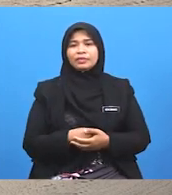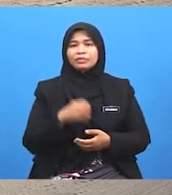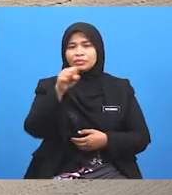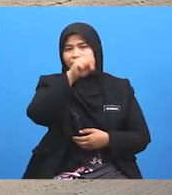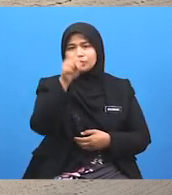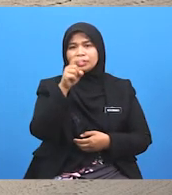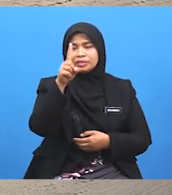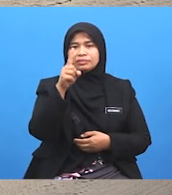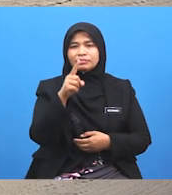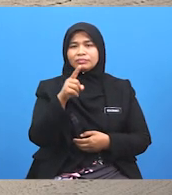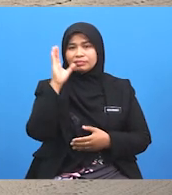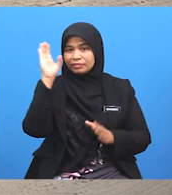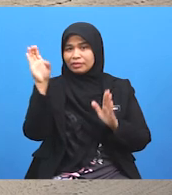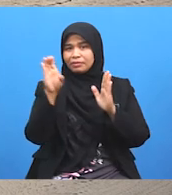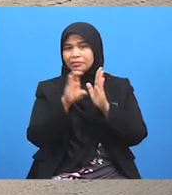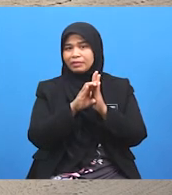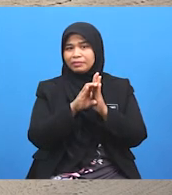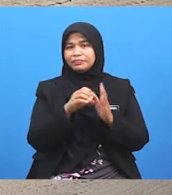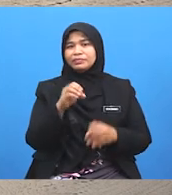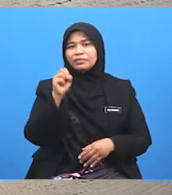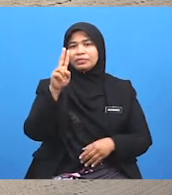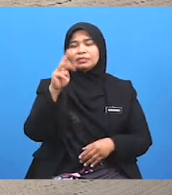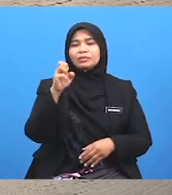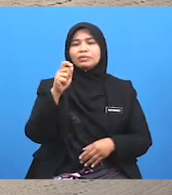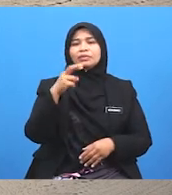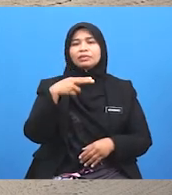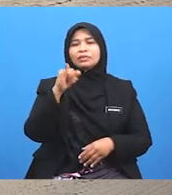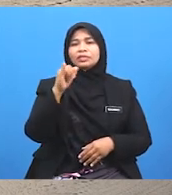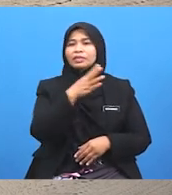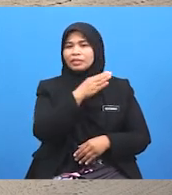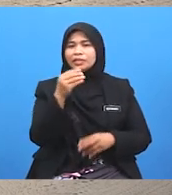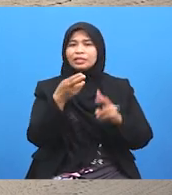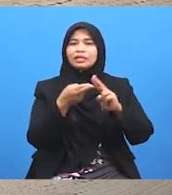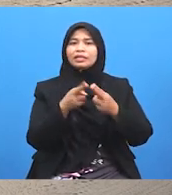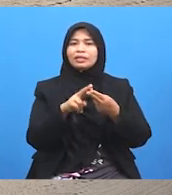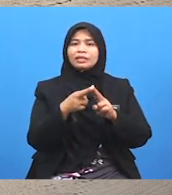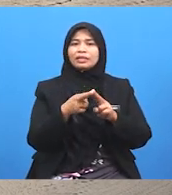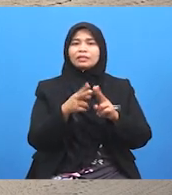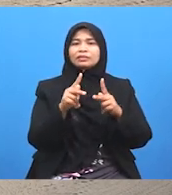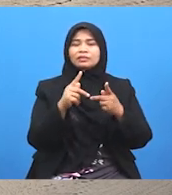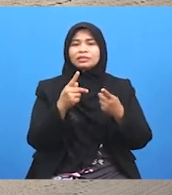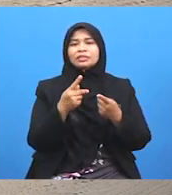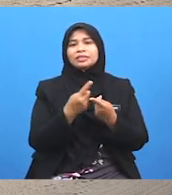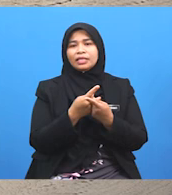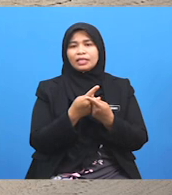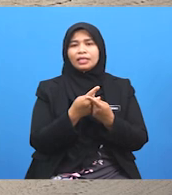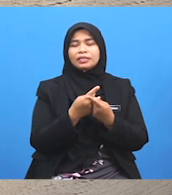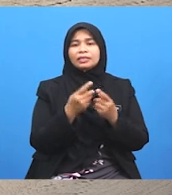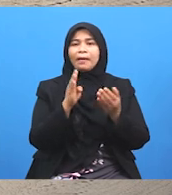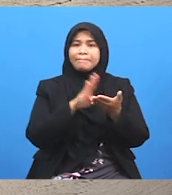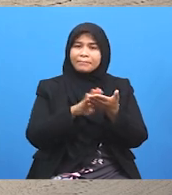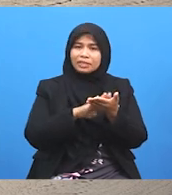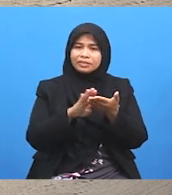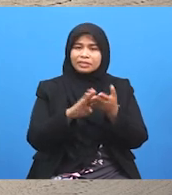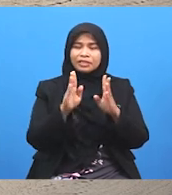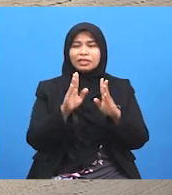Soalan nombor satu. Sumadi dan rakan-rakan sekelasnya membersihkan